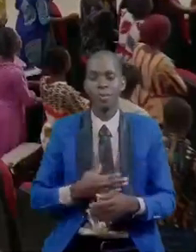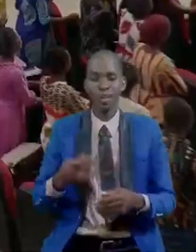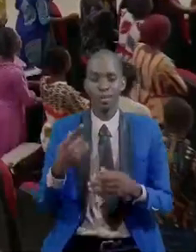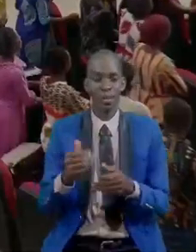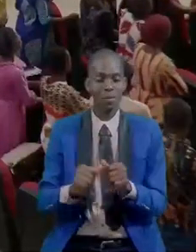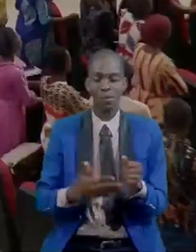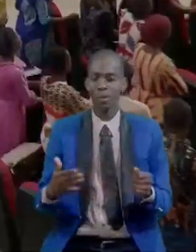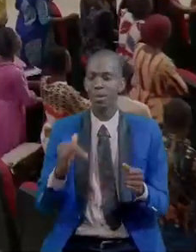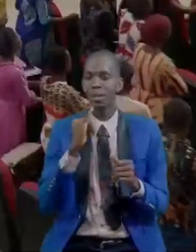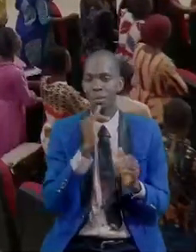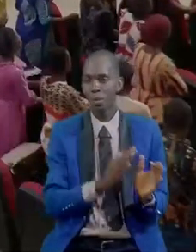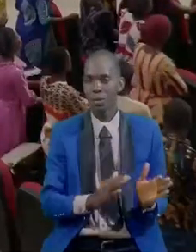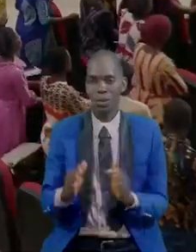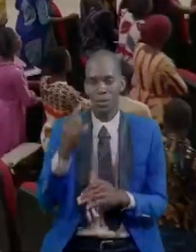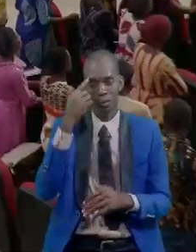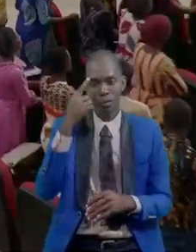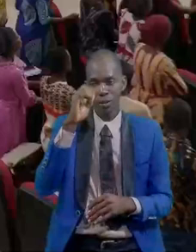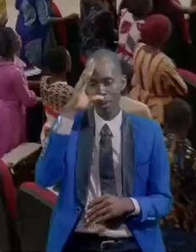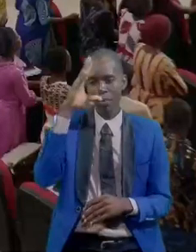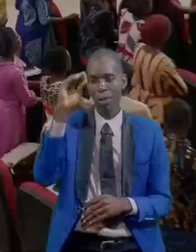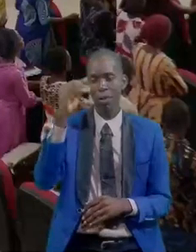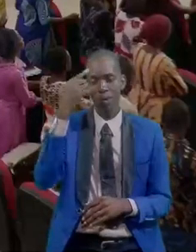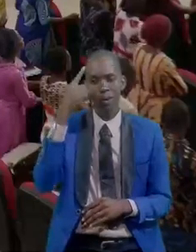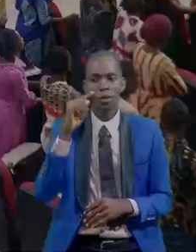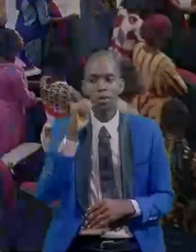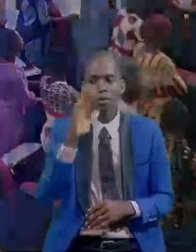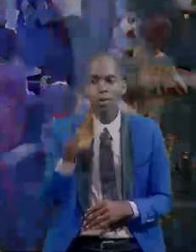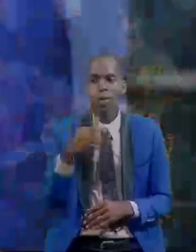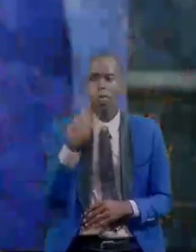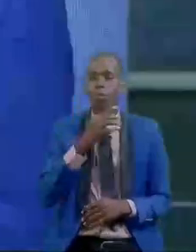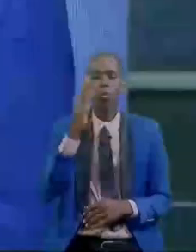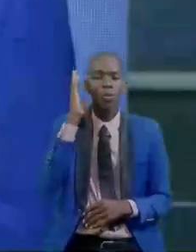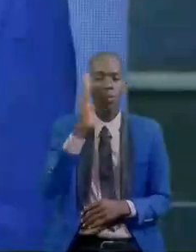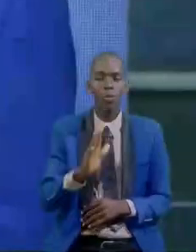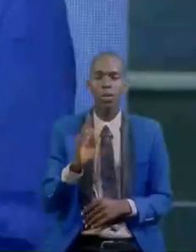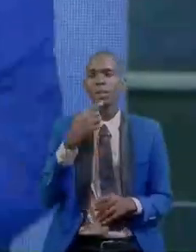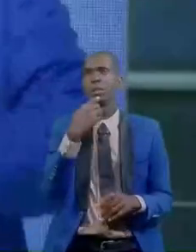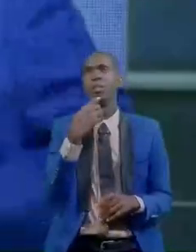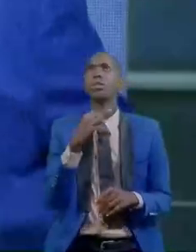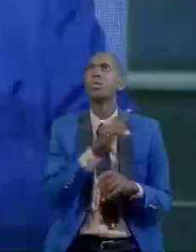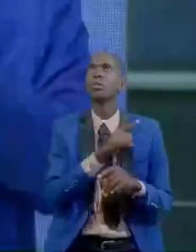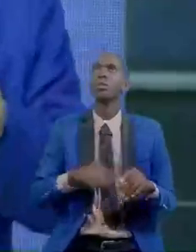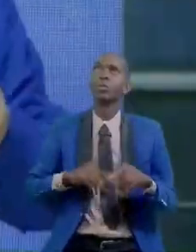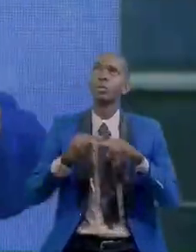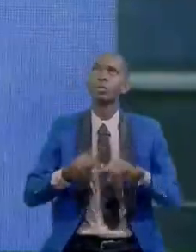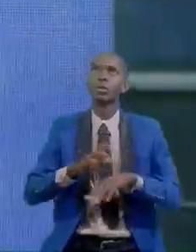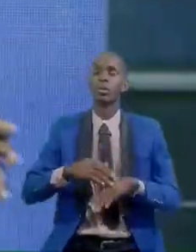Et la plateforme est déjà prête pour l'homme et la femme qui dira compte sur moi.